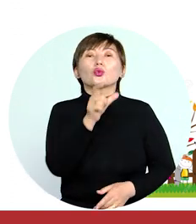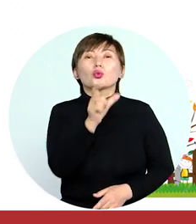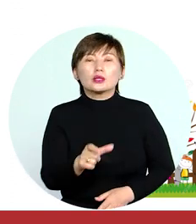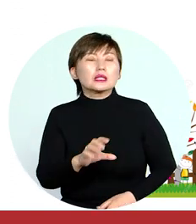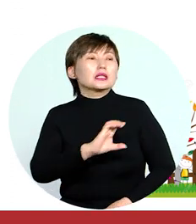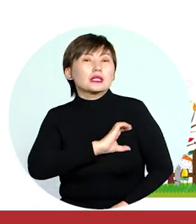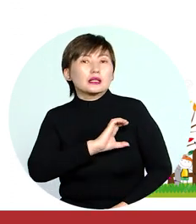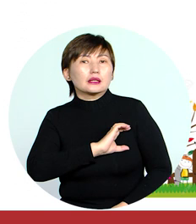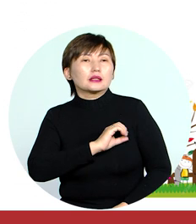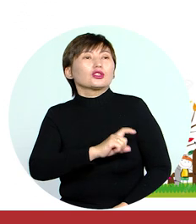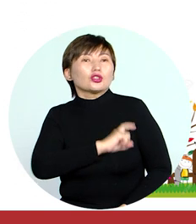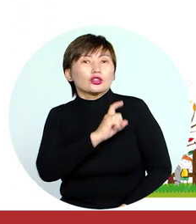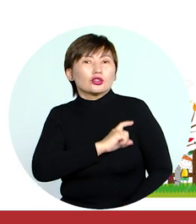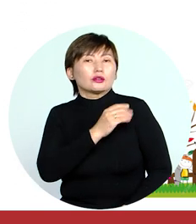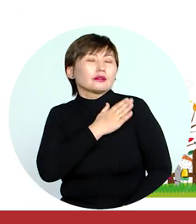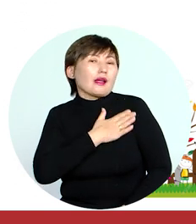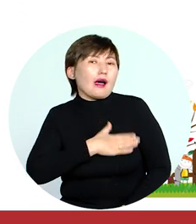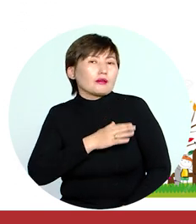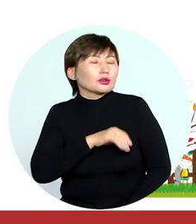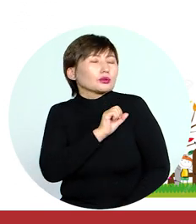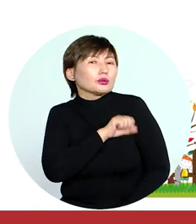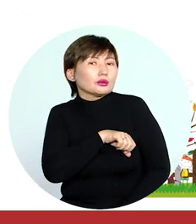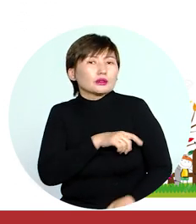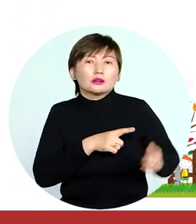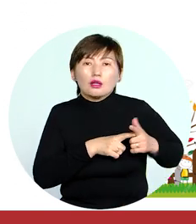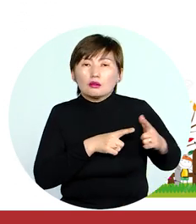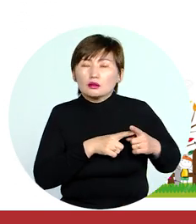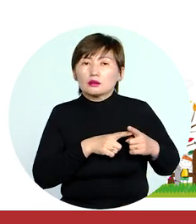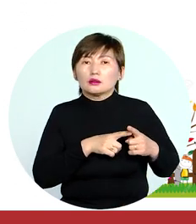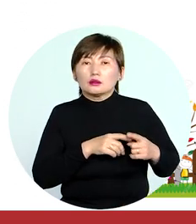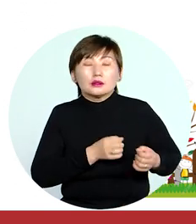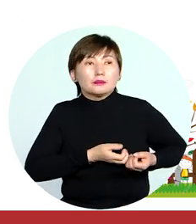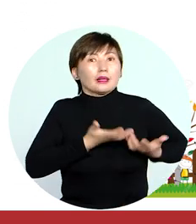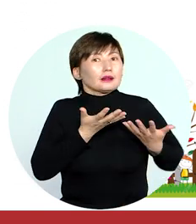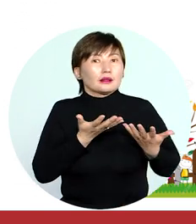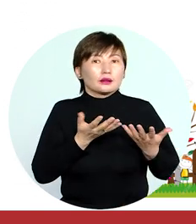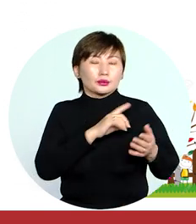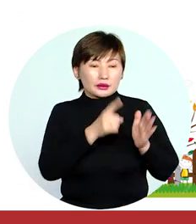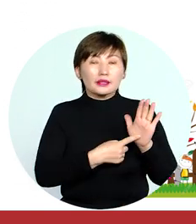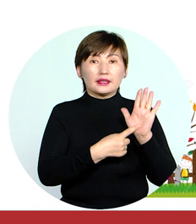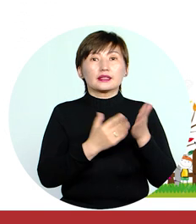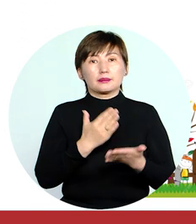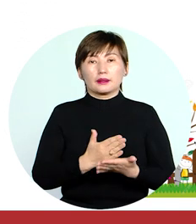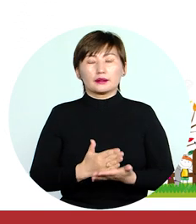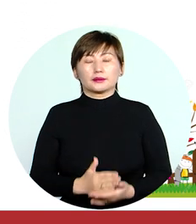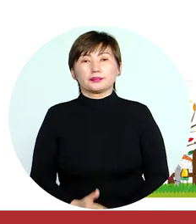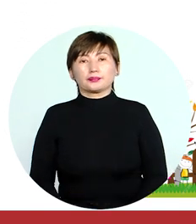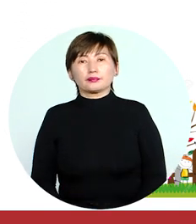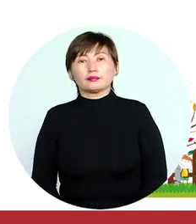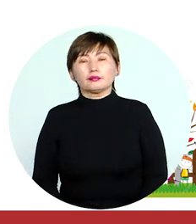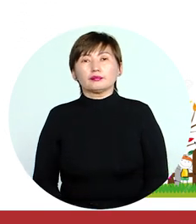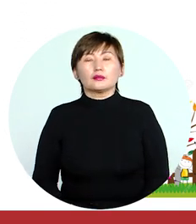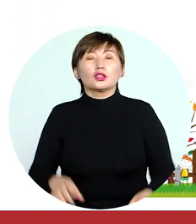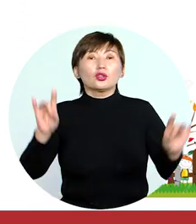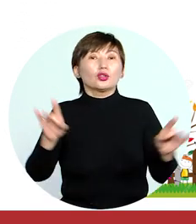сэтгэлийн одоо хөдлөл, тайвшрал, гуйныг зовлон одоо тийм эсвэл бадрангуй байдлыг бол илэрхийлж байна. За тэгээд дээрээс нь